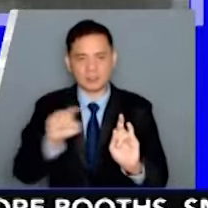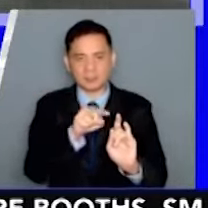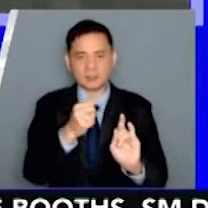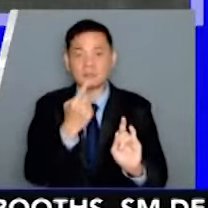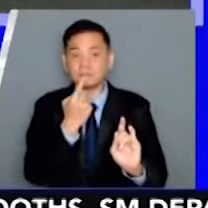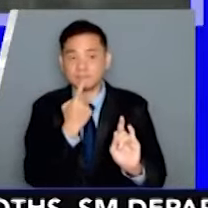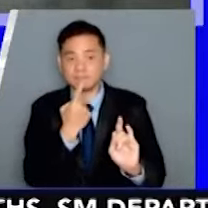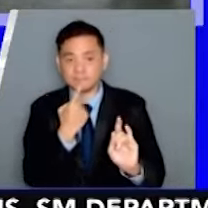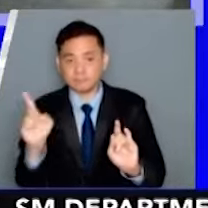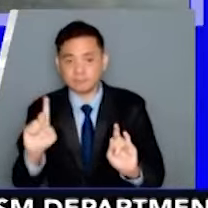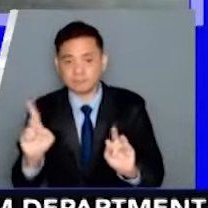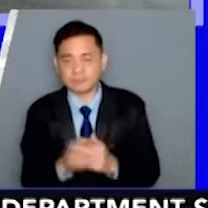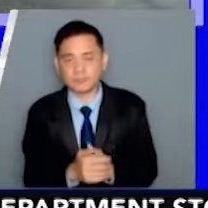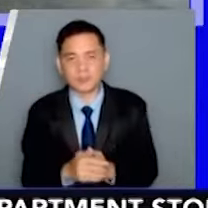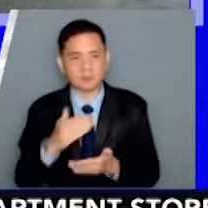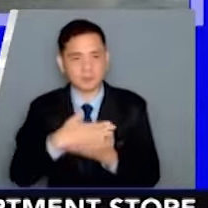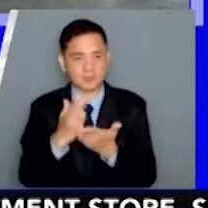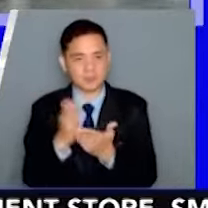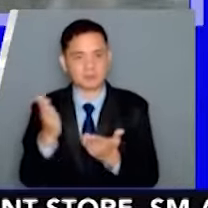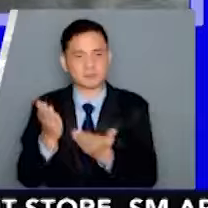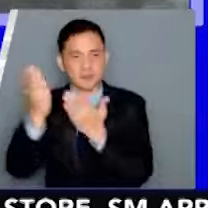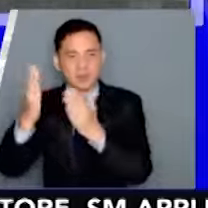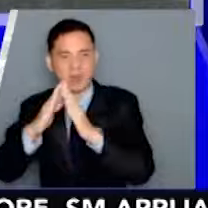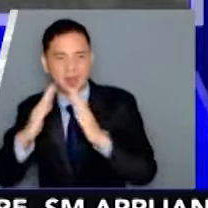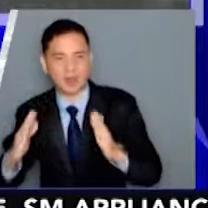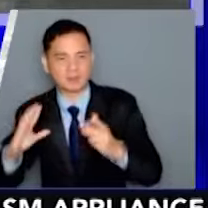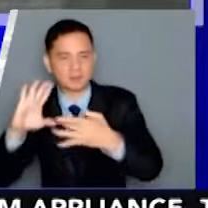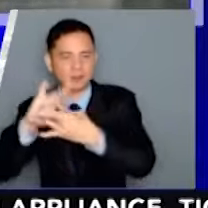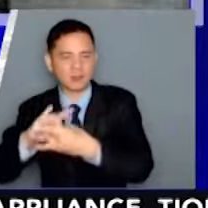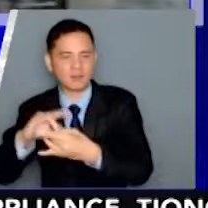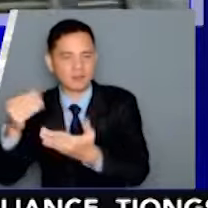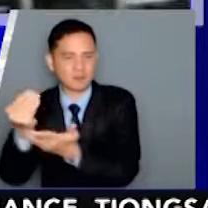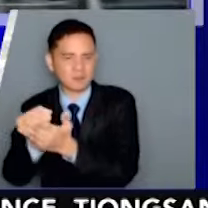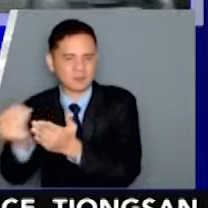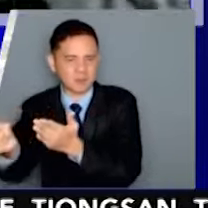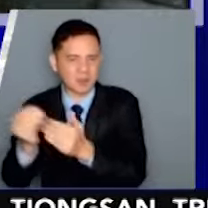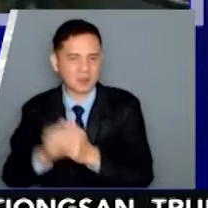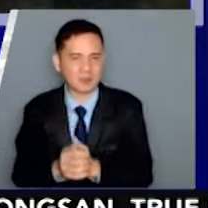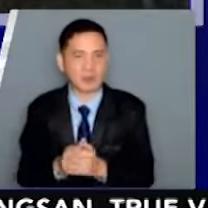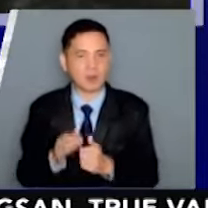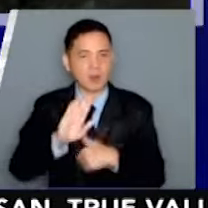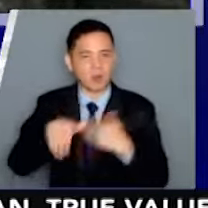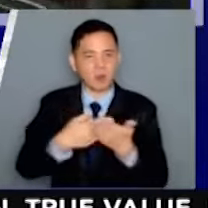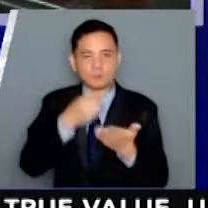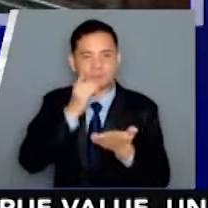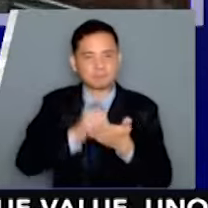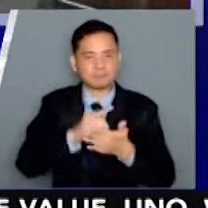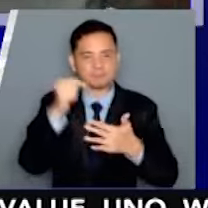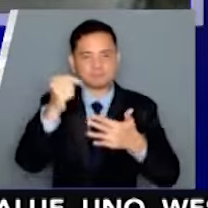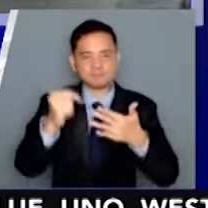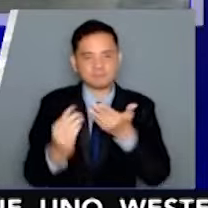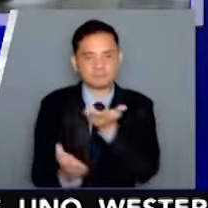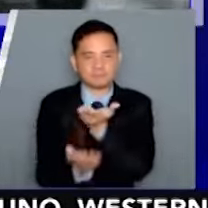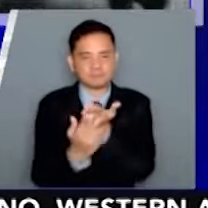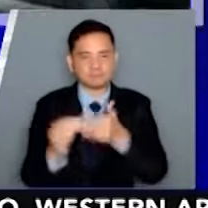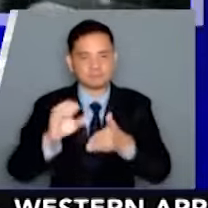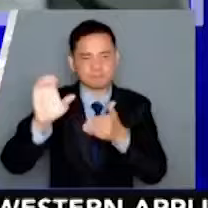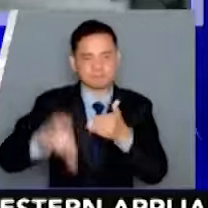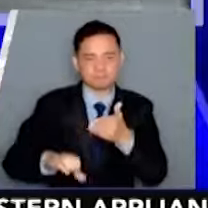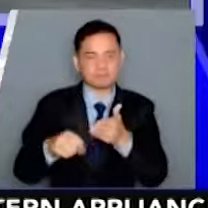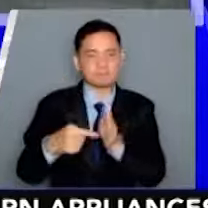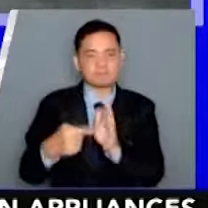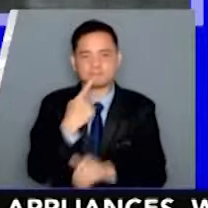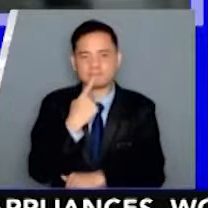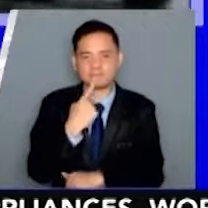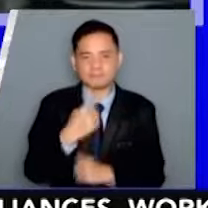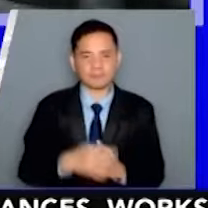kanilang budget. Nasa committee naman na daw lahat ang dokumento kaugnay ng hinihingi nilang budget. But in a lot of the max. Kung hindi po kayo